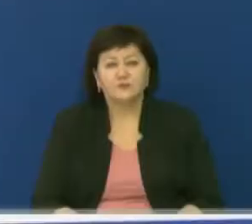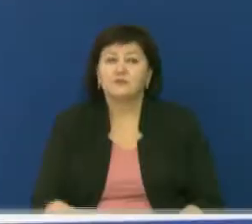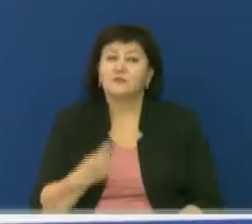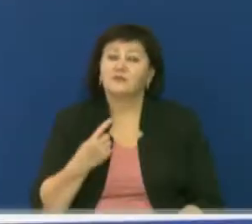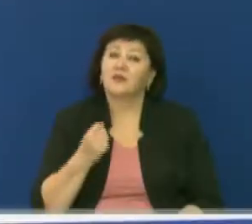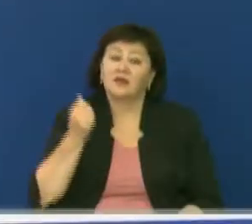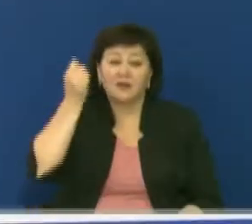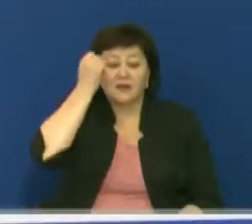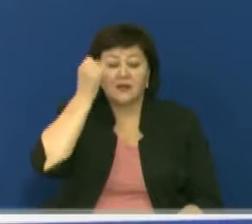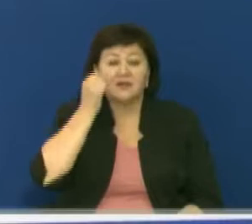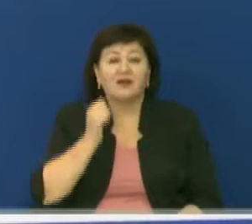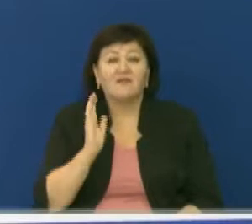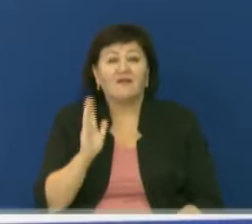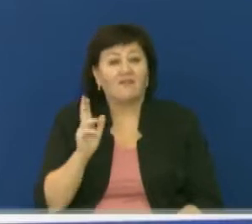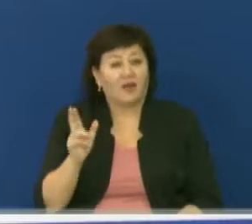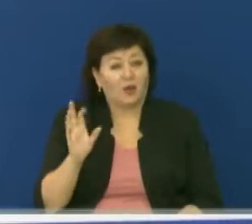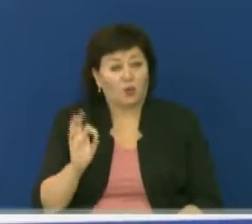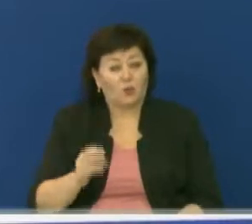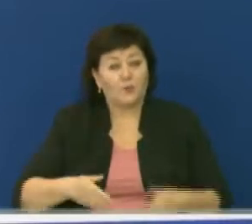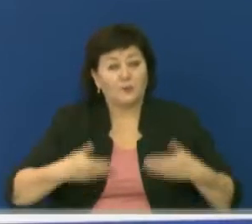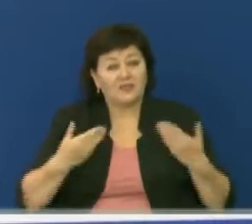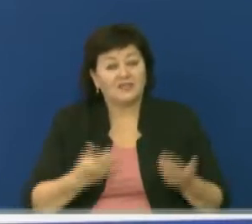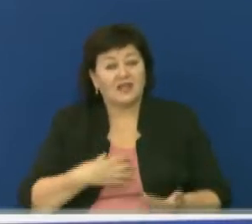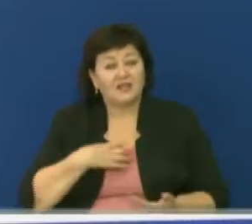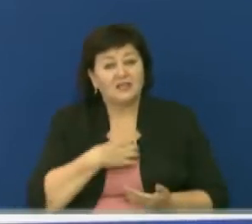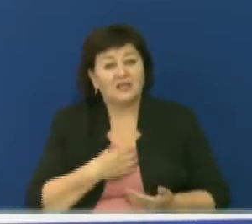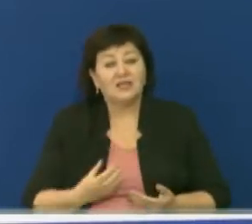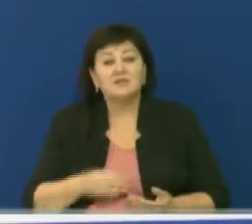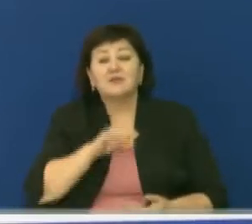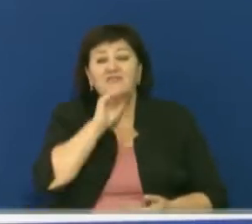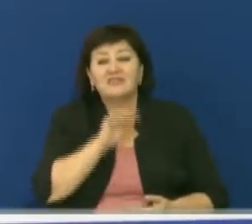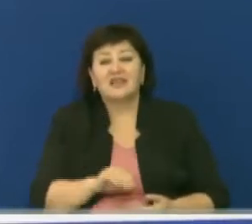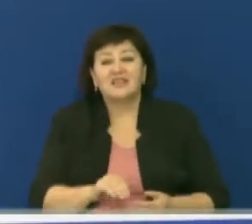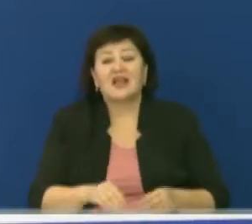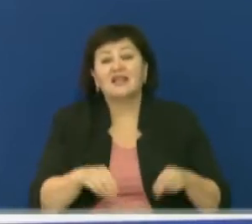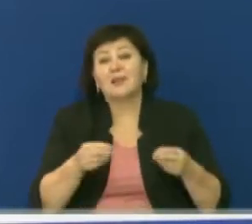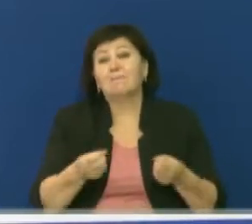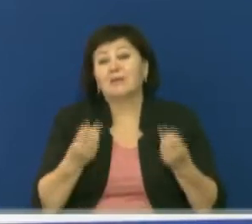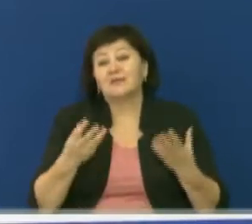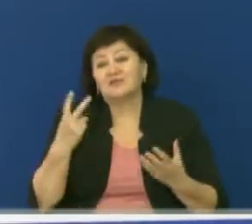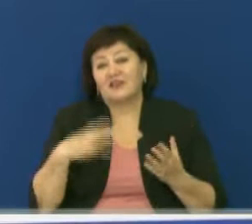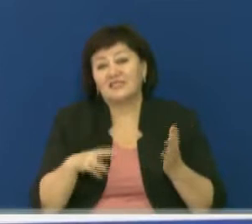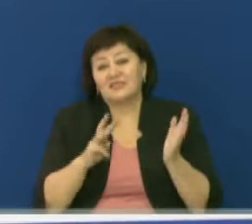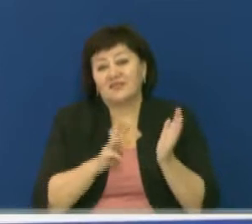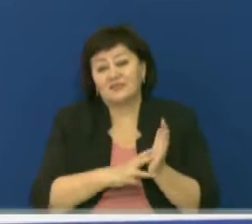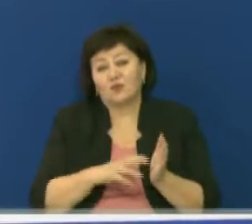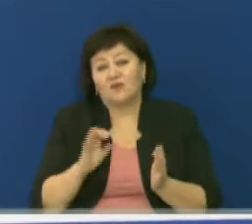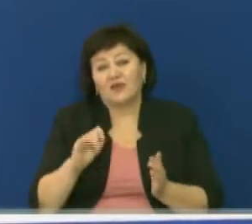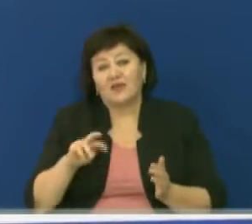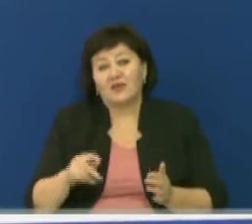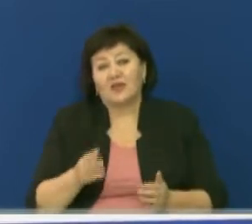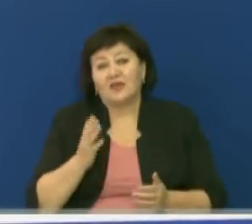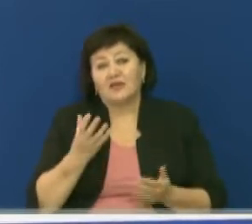Аким Восточно-Казахстанской области Даниал Ахметов поздравил журналистов с профессиональным праздником. 28 июня в Казахстане отмечается